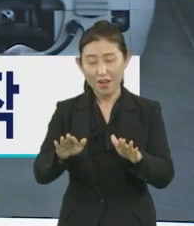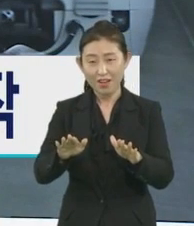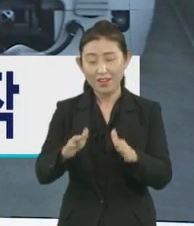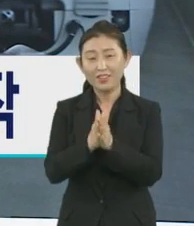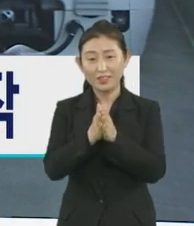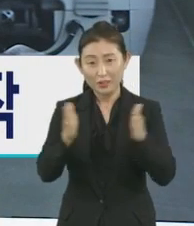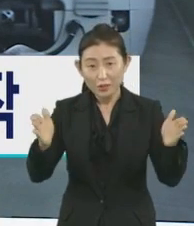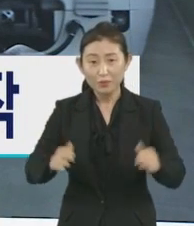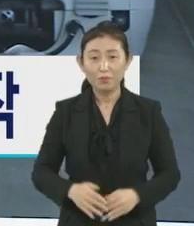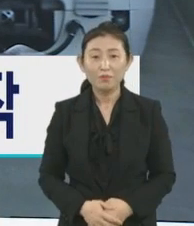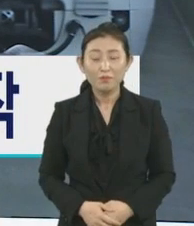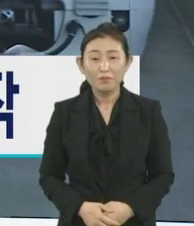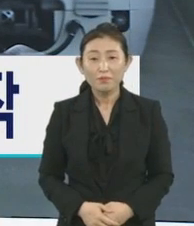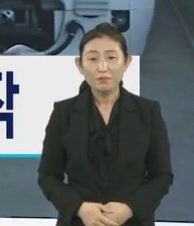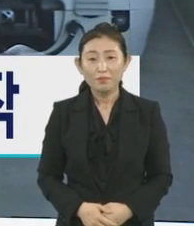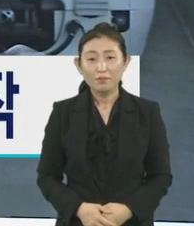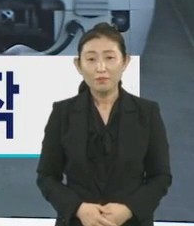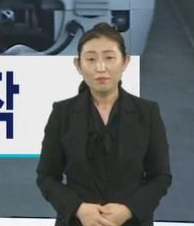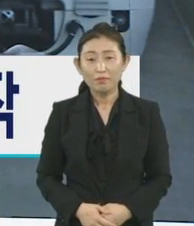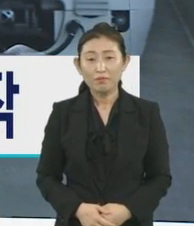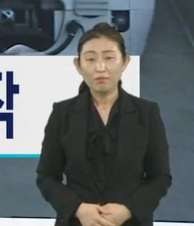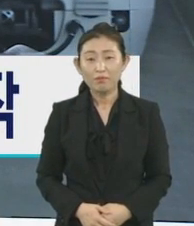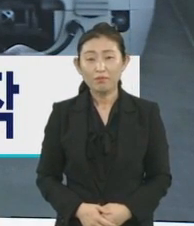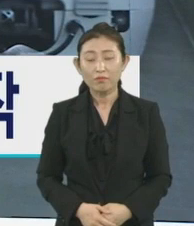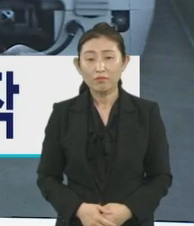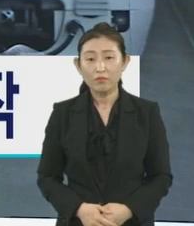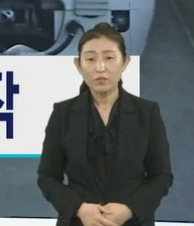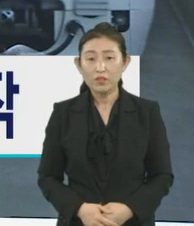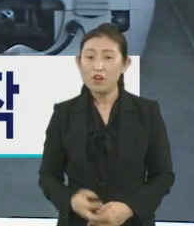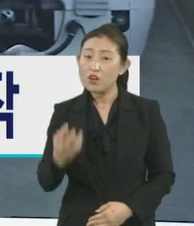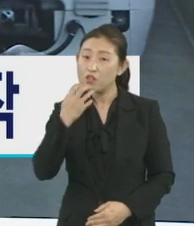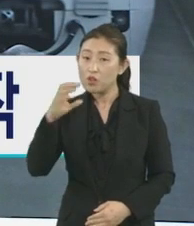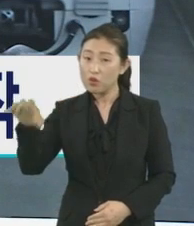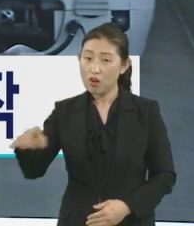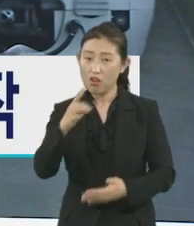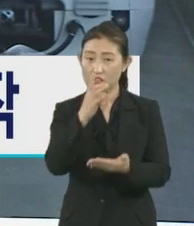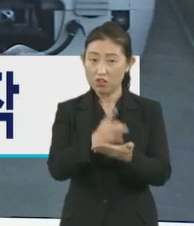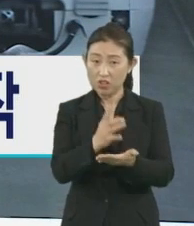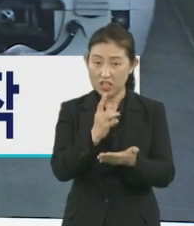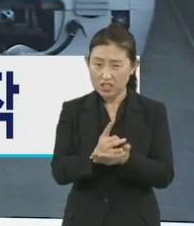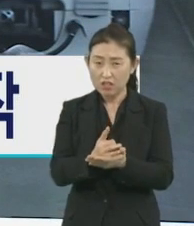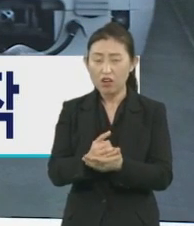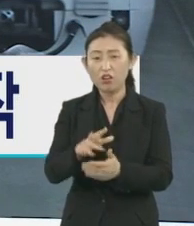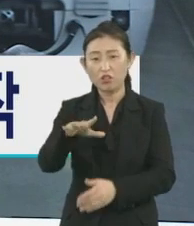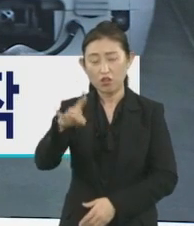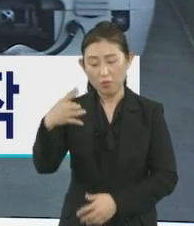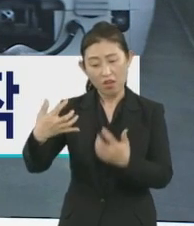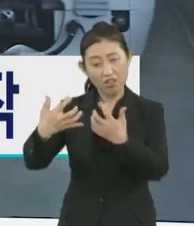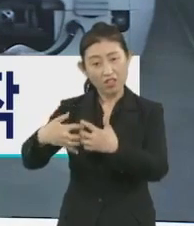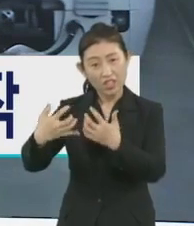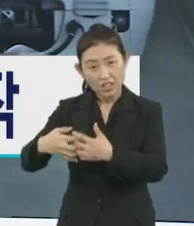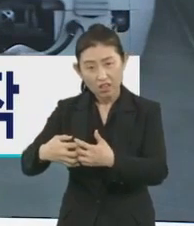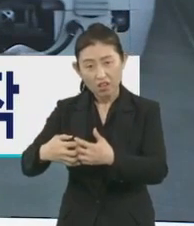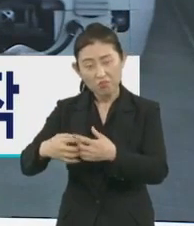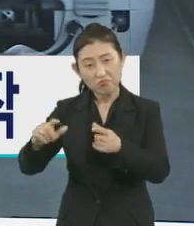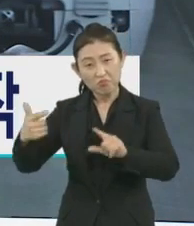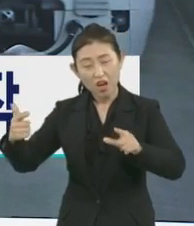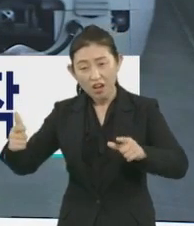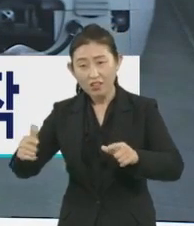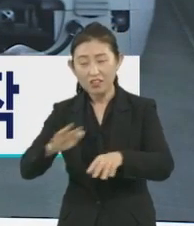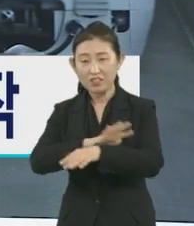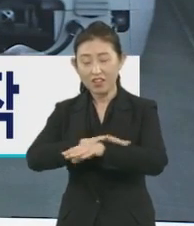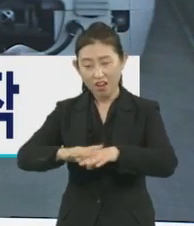숙원이었는데요. 오늘부터 환승 할인이 시행됐습니다. 수도권과 천안시 간의 단말기 연계에 우려가 많았지만